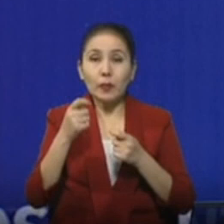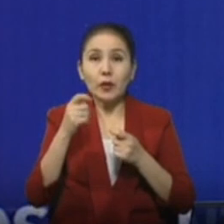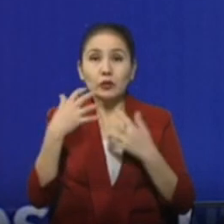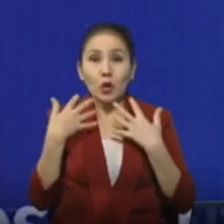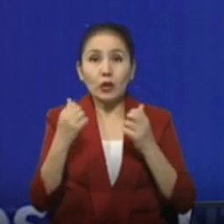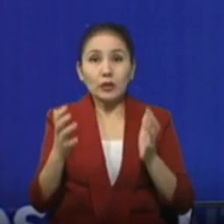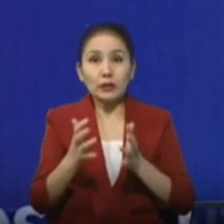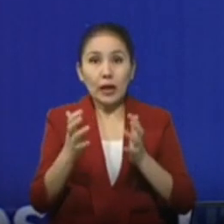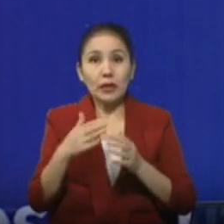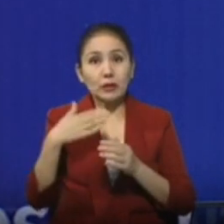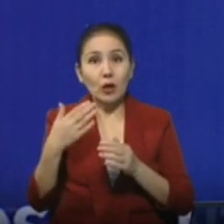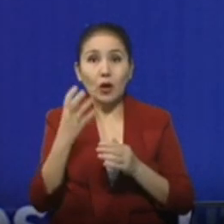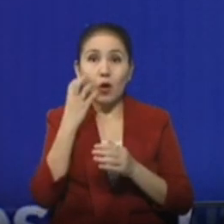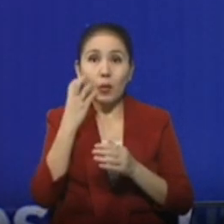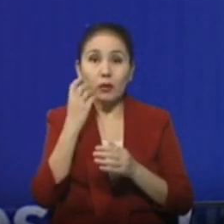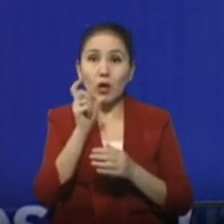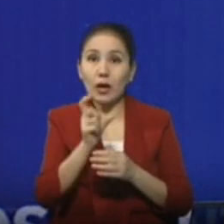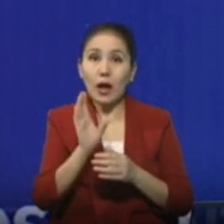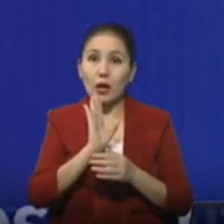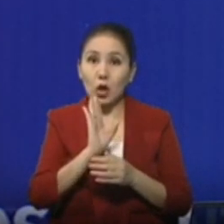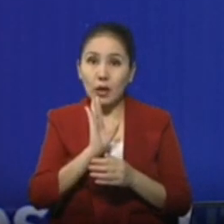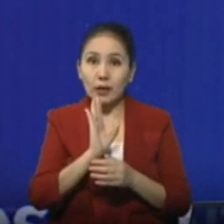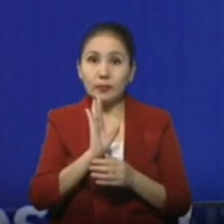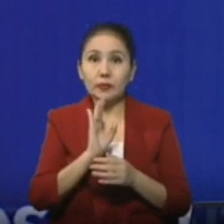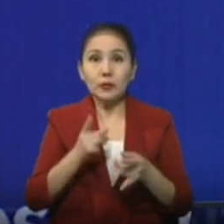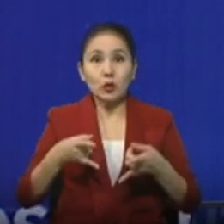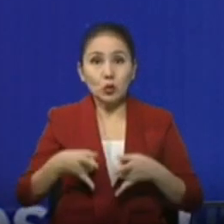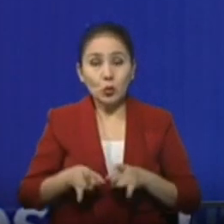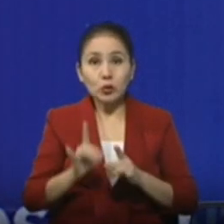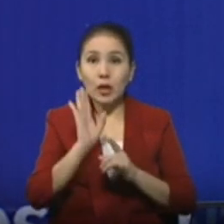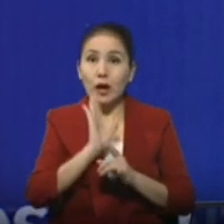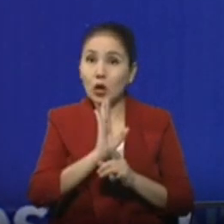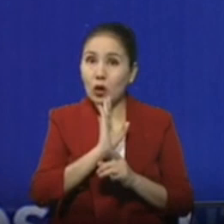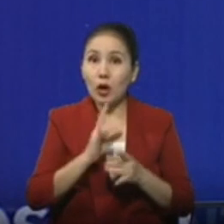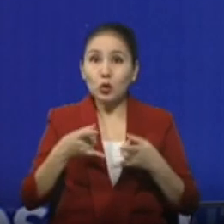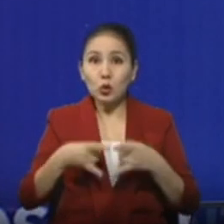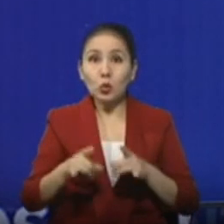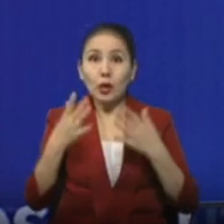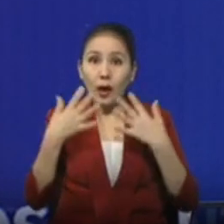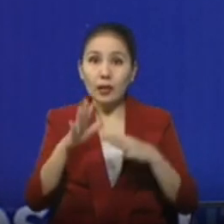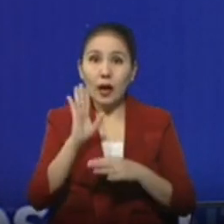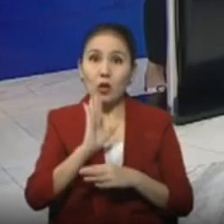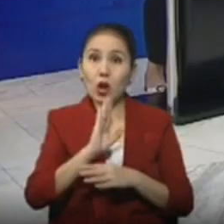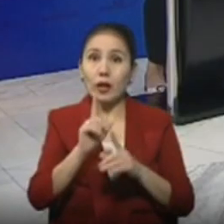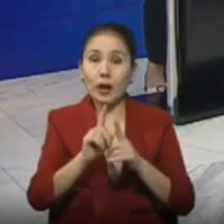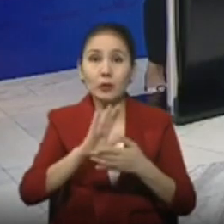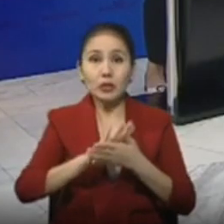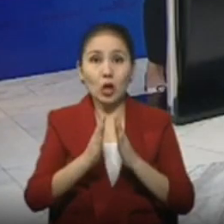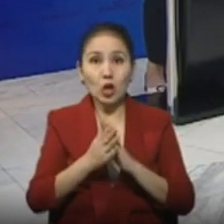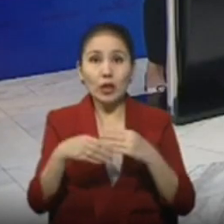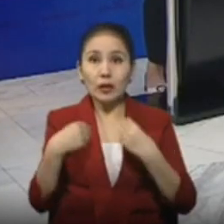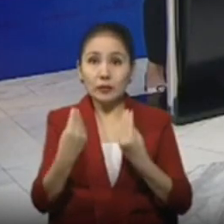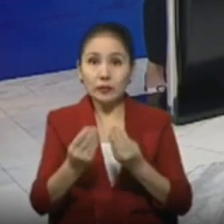vazirligi tomonidan homilador ayollar, tug'uvchi ayollar hamda tuqqan ayollar uchun ham sharoitlar yaratila